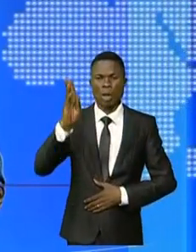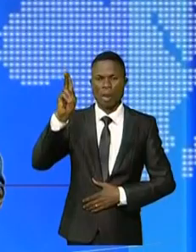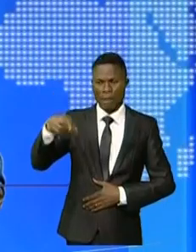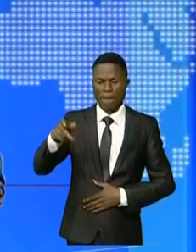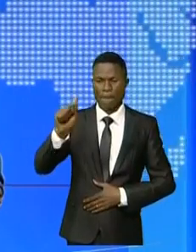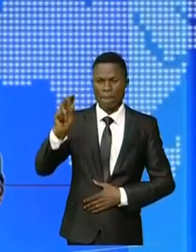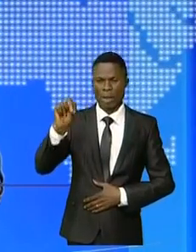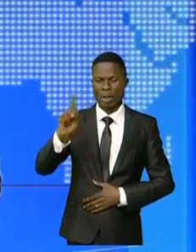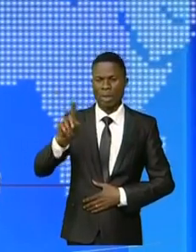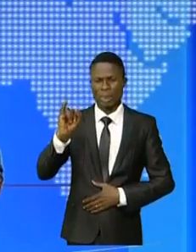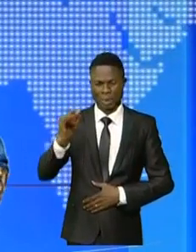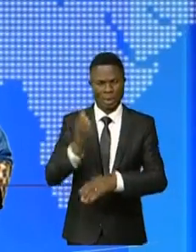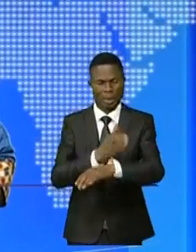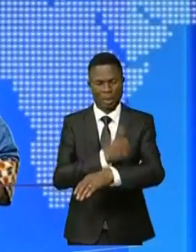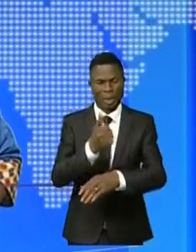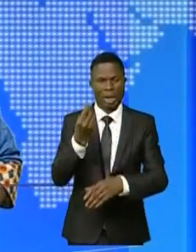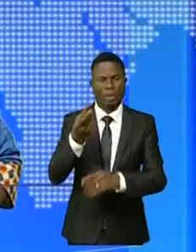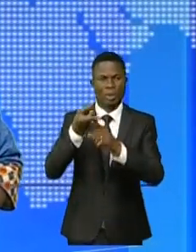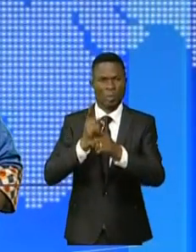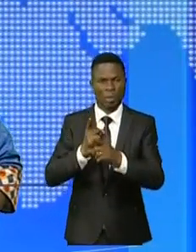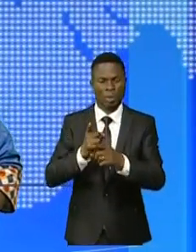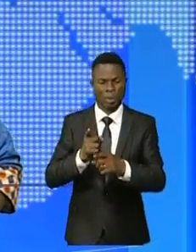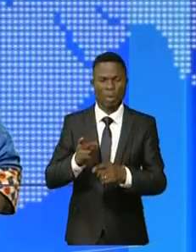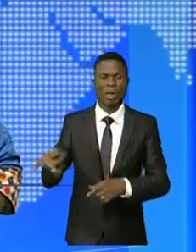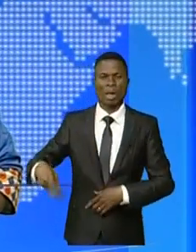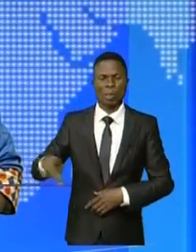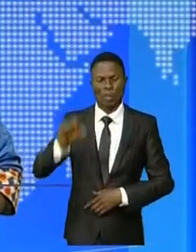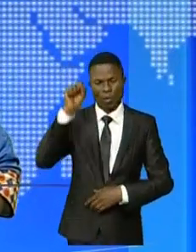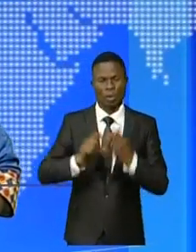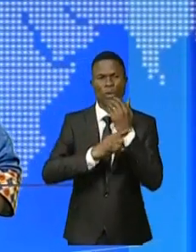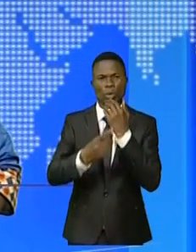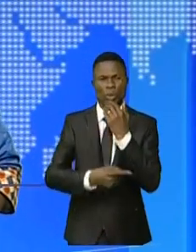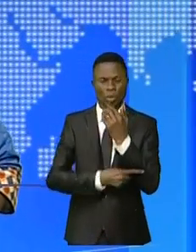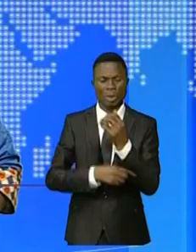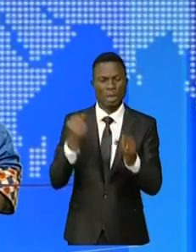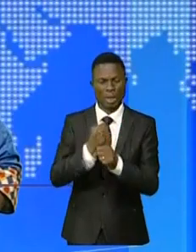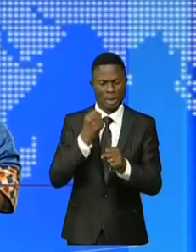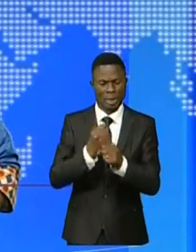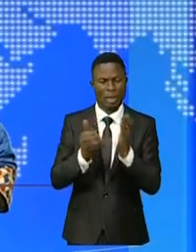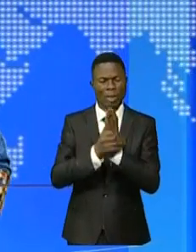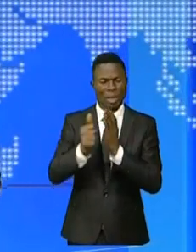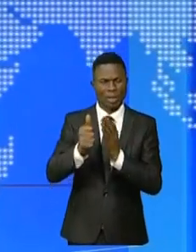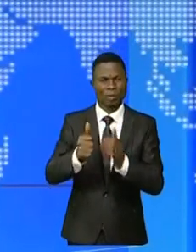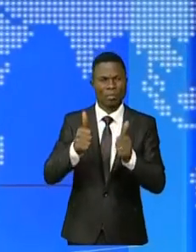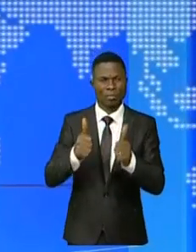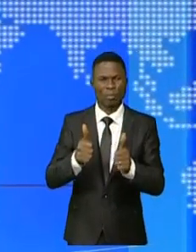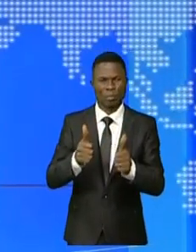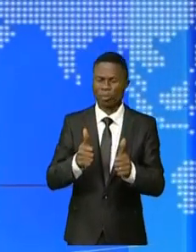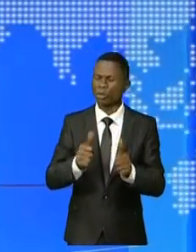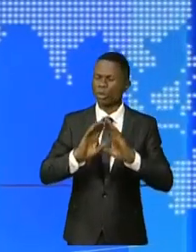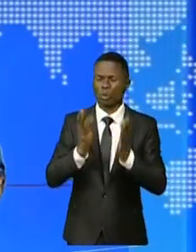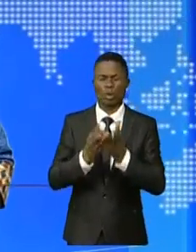évoluent normalement. Ils sont financés par l'exécutif provincial du Sud Kivu. La qualité des travaux de ce chantier est louée par la